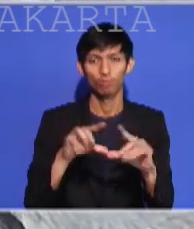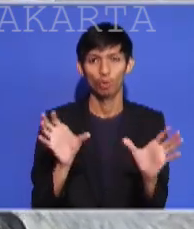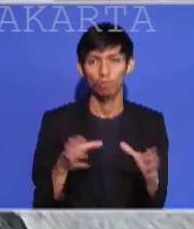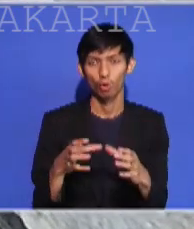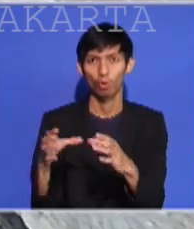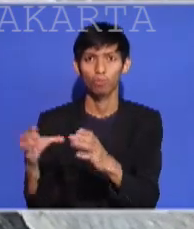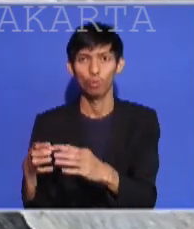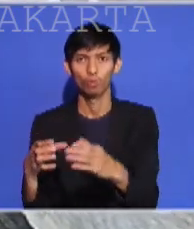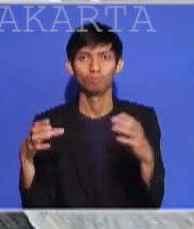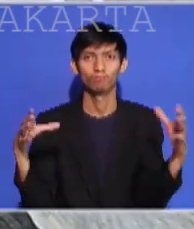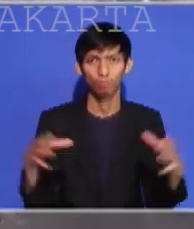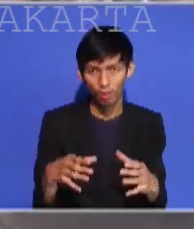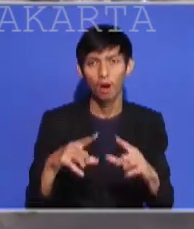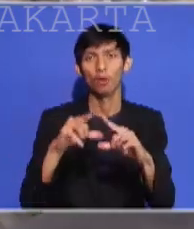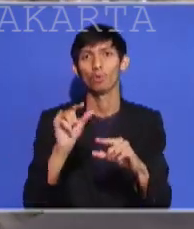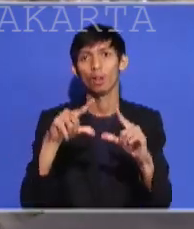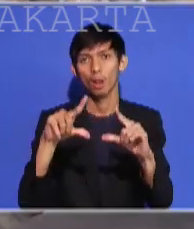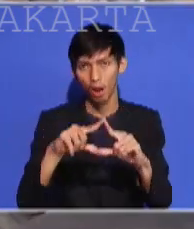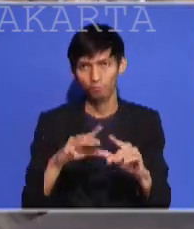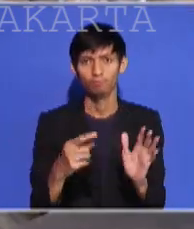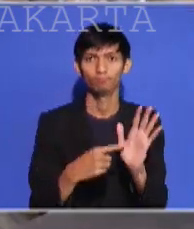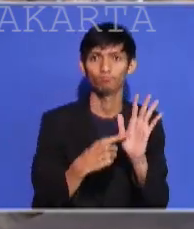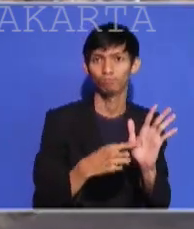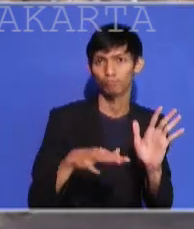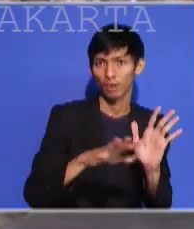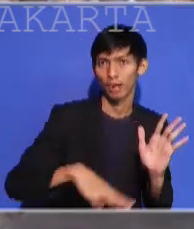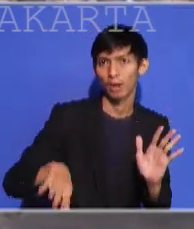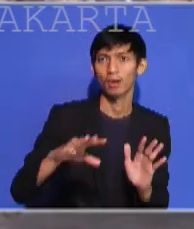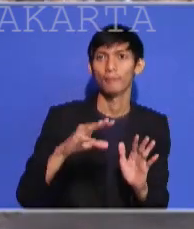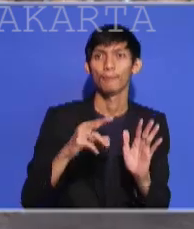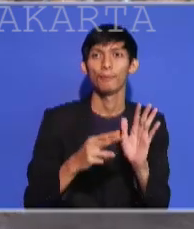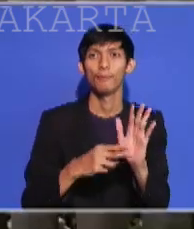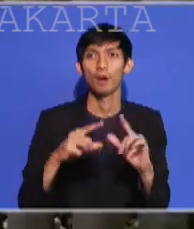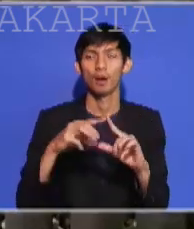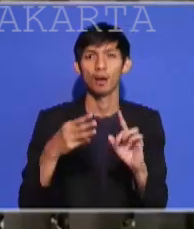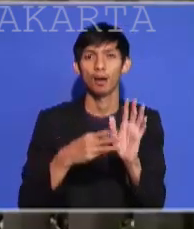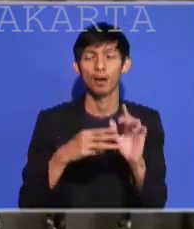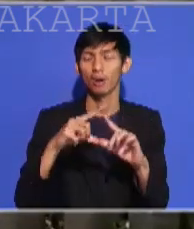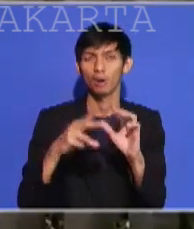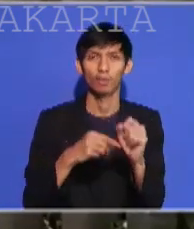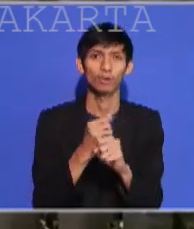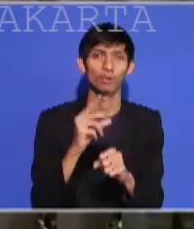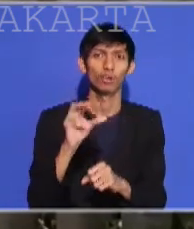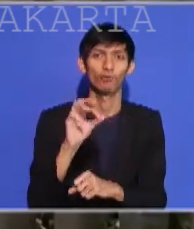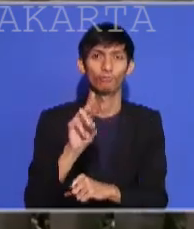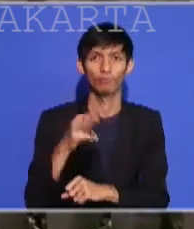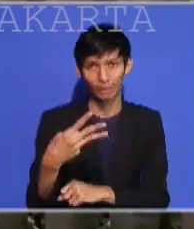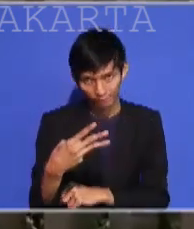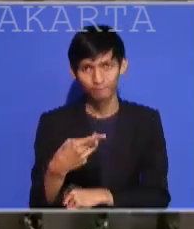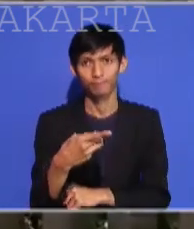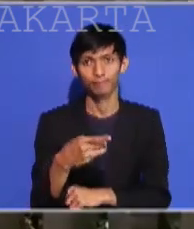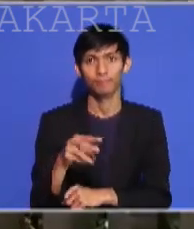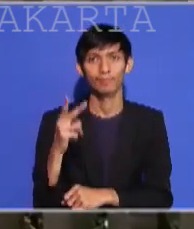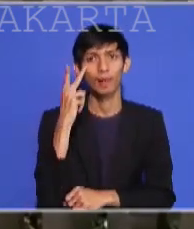menika wisatawan ugi dipun segai gegambaran kawontenan ing Wono Mangrove nalika normal lan boten normal. Saengga wisatawan ugi saged